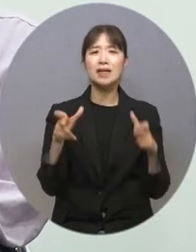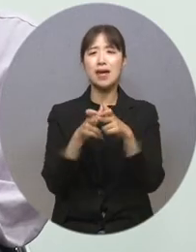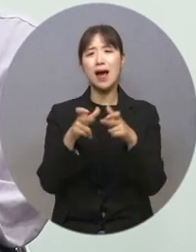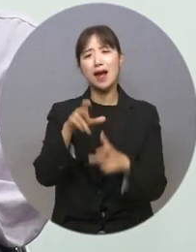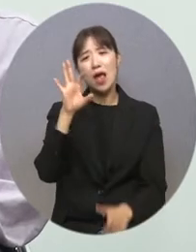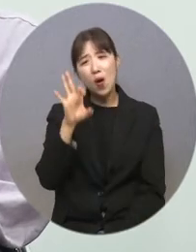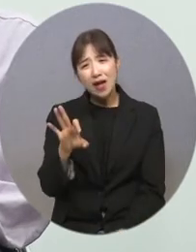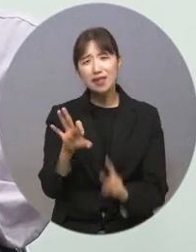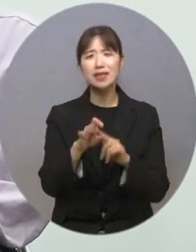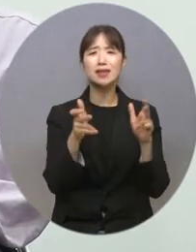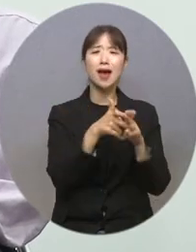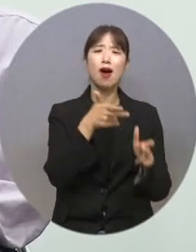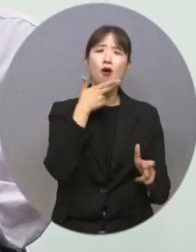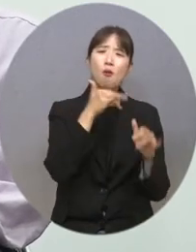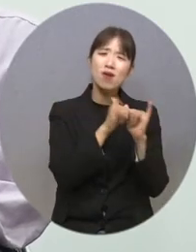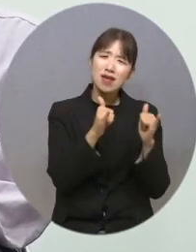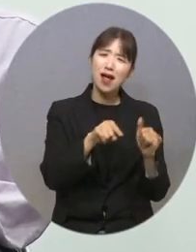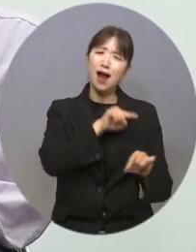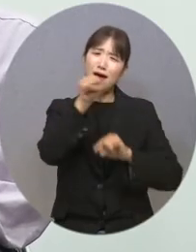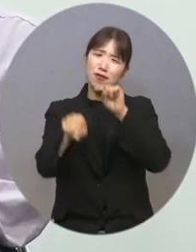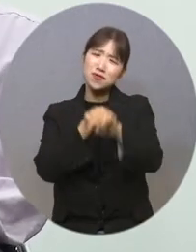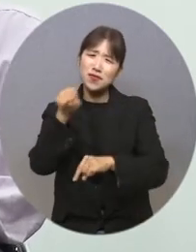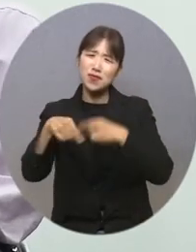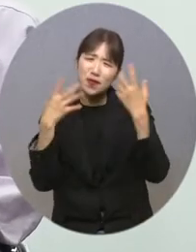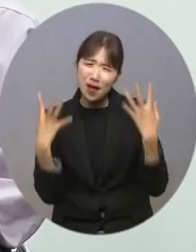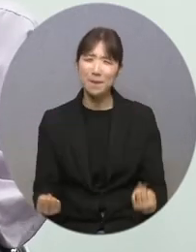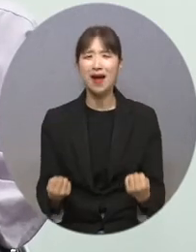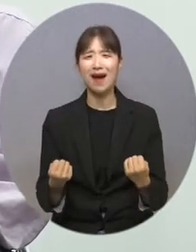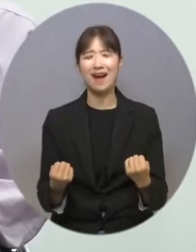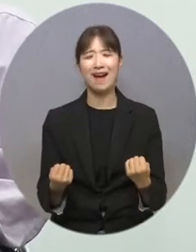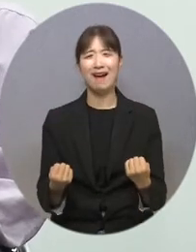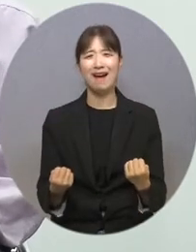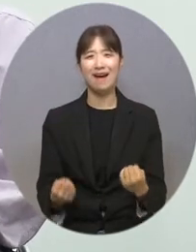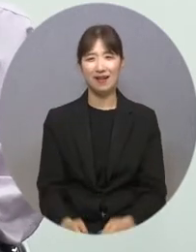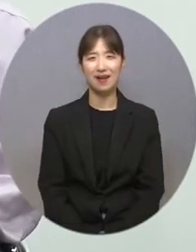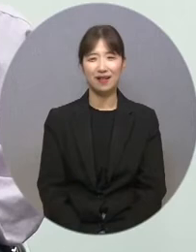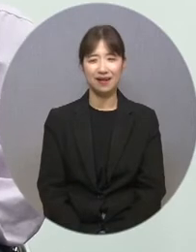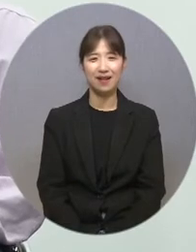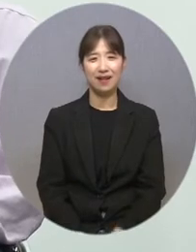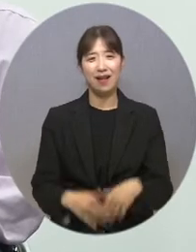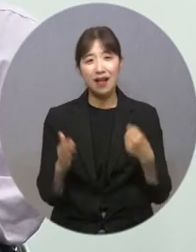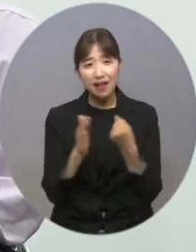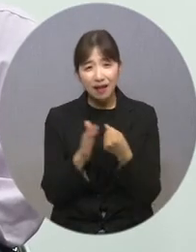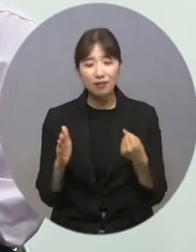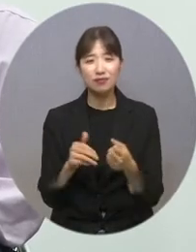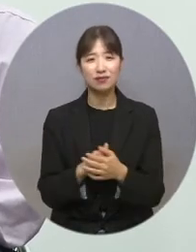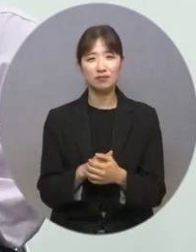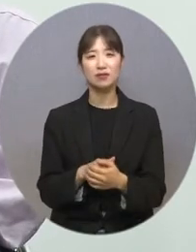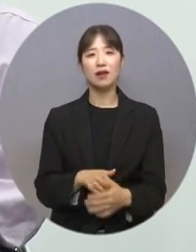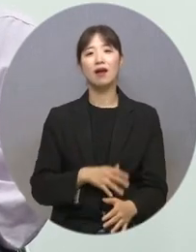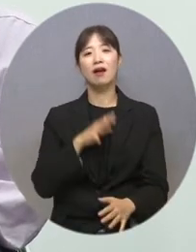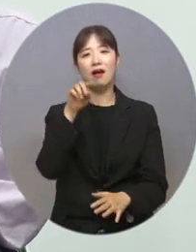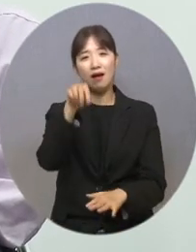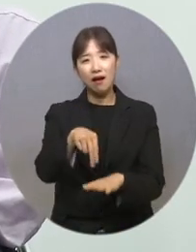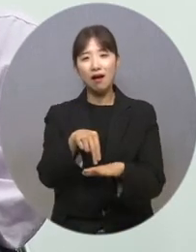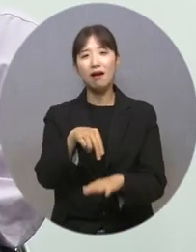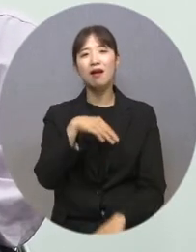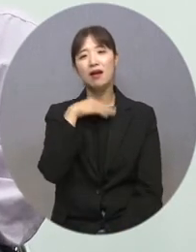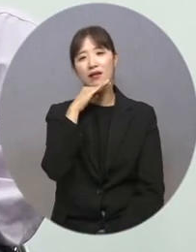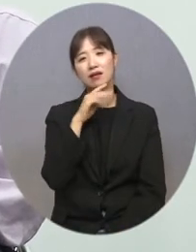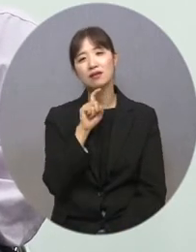화장실의 비장애인 분들이 그렇게 이용을 하세요 육사다 걸까요 아 합 에서 는 앞장 가면 씨가 이루세요